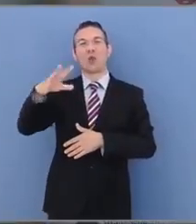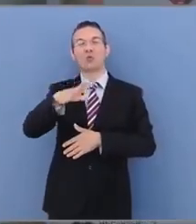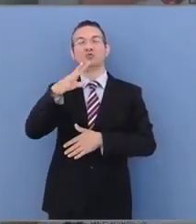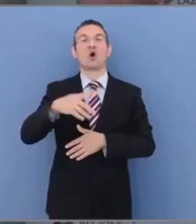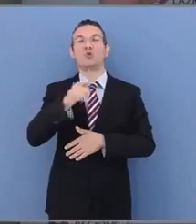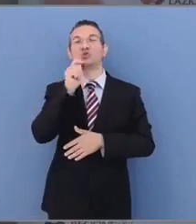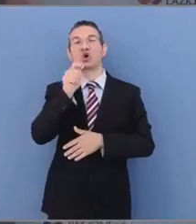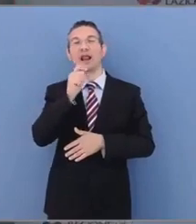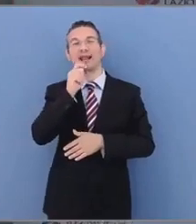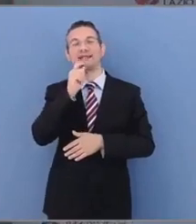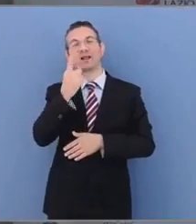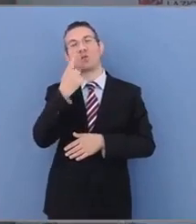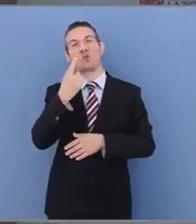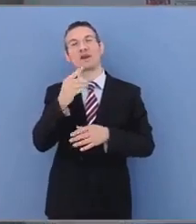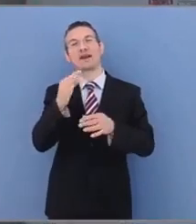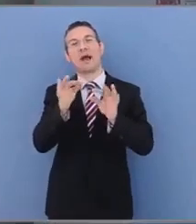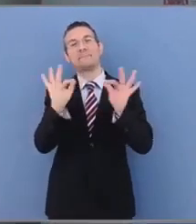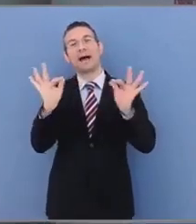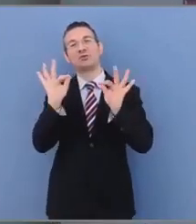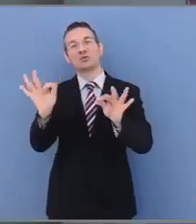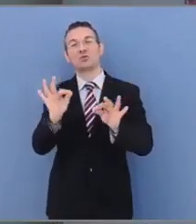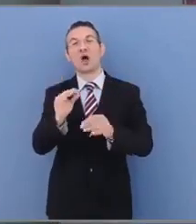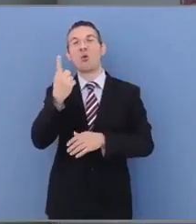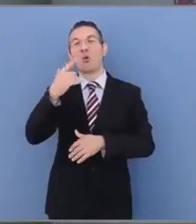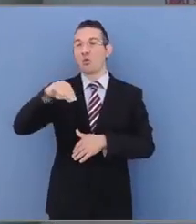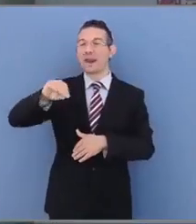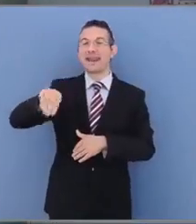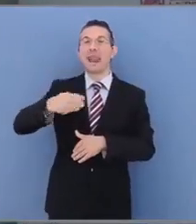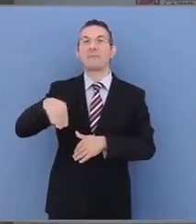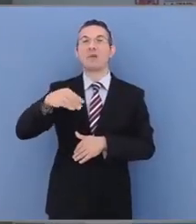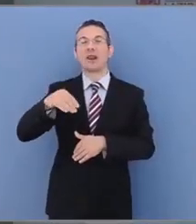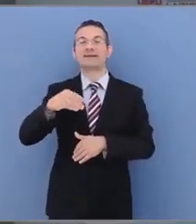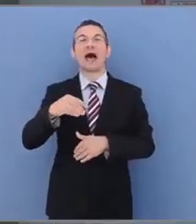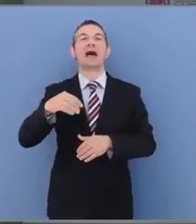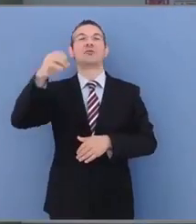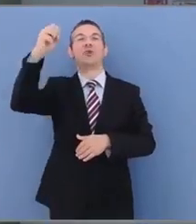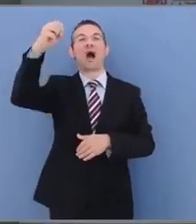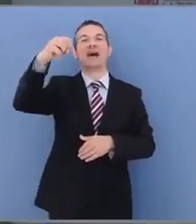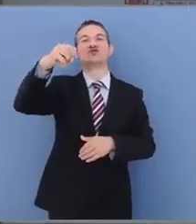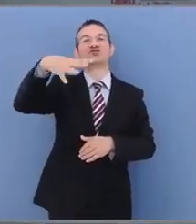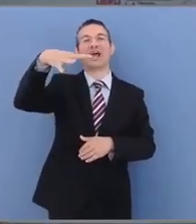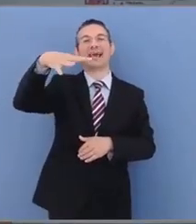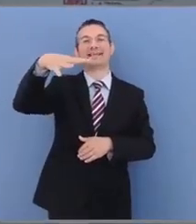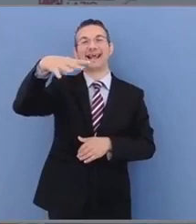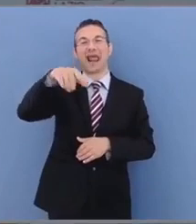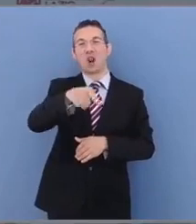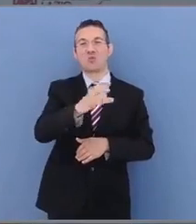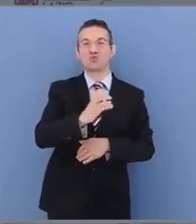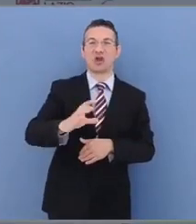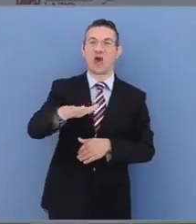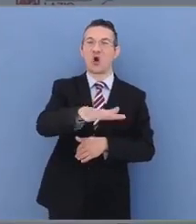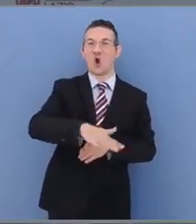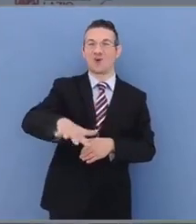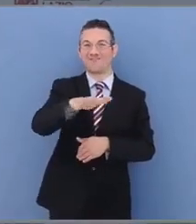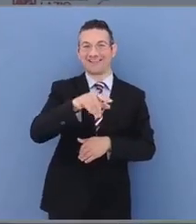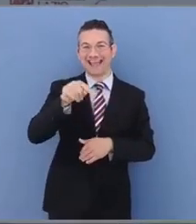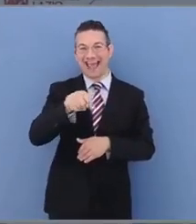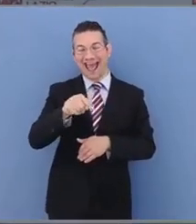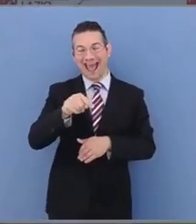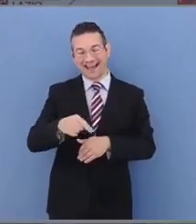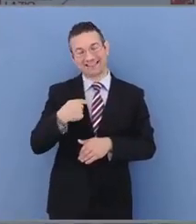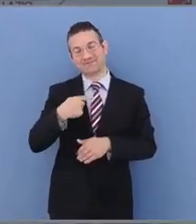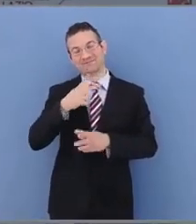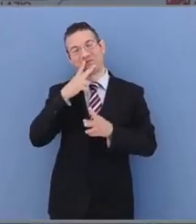un napoletano accende la luce a Corviale. E quindi siamo veramente felici di quello che sta facendo. Ringrazio veramente